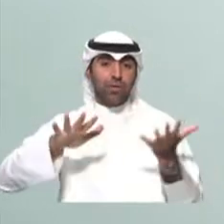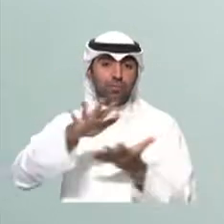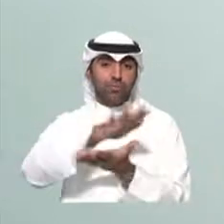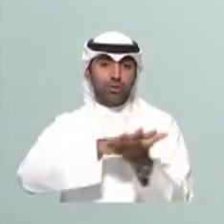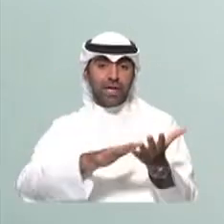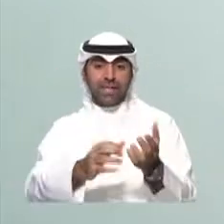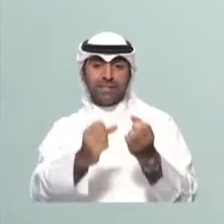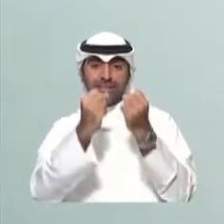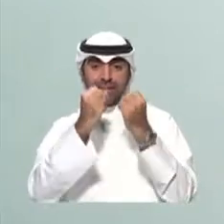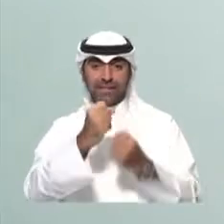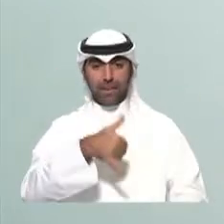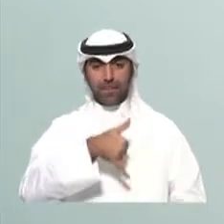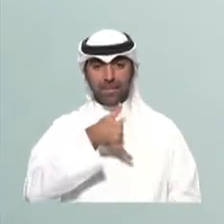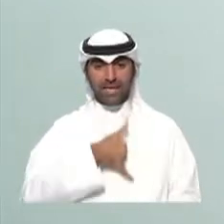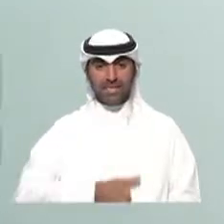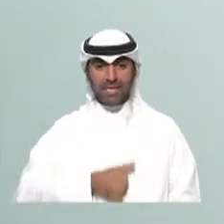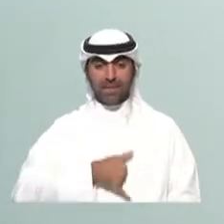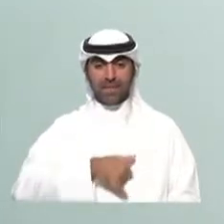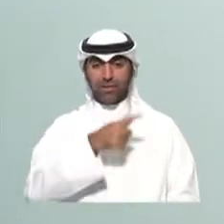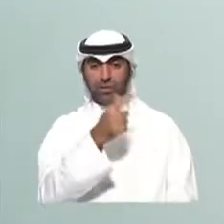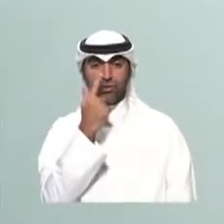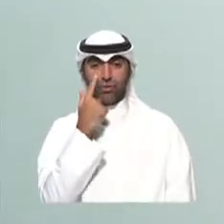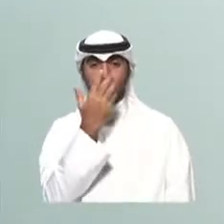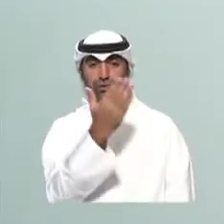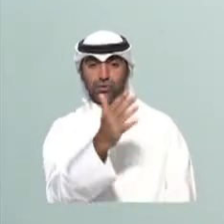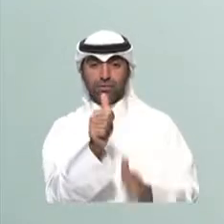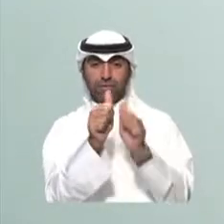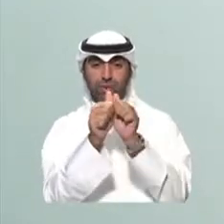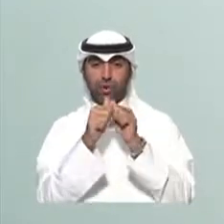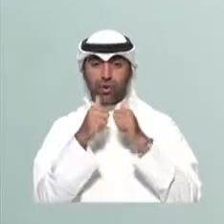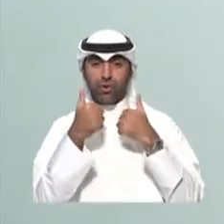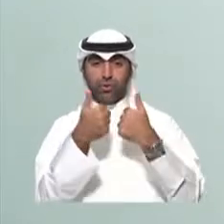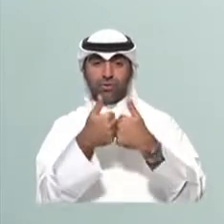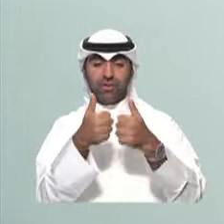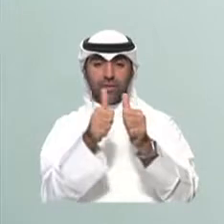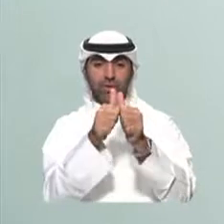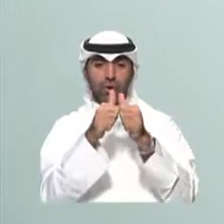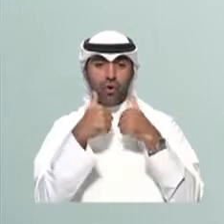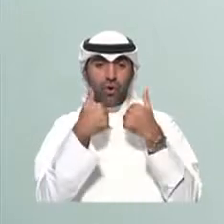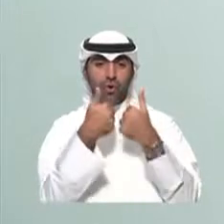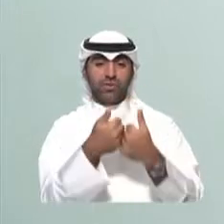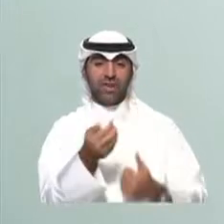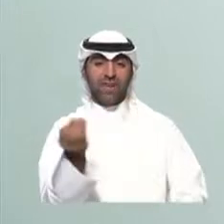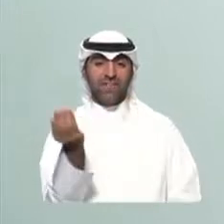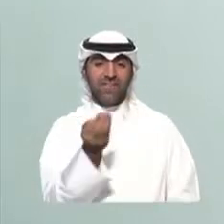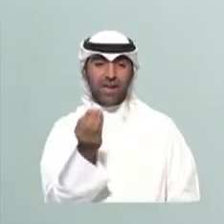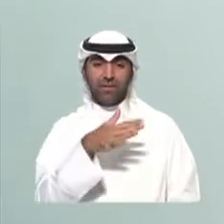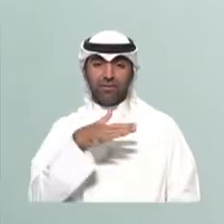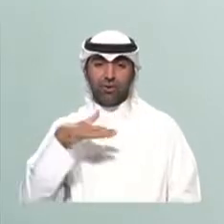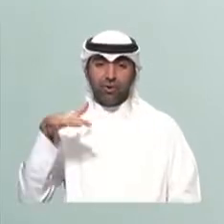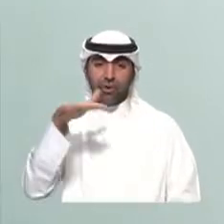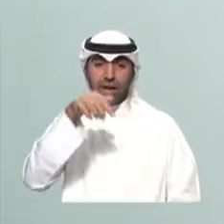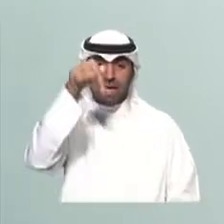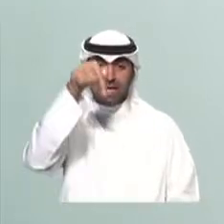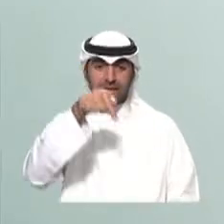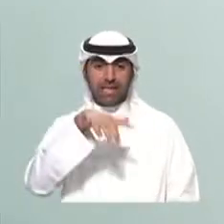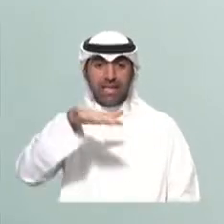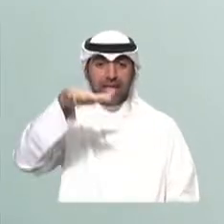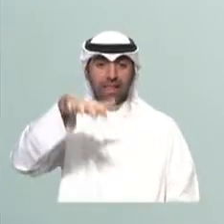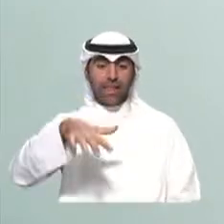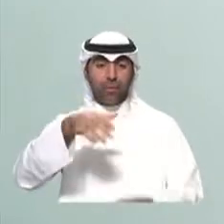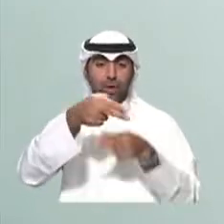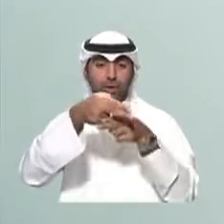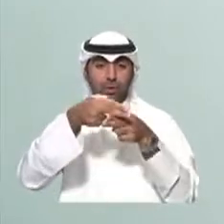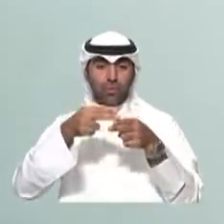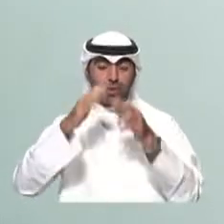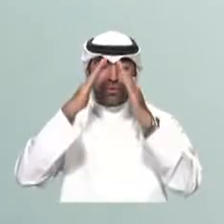على الأسر الفقيرة والمحتاجة والنازحين، مما زادت من معاناتهم وفاقمت في احتياجهم. وبفضل الله سبحانه